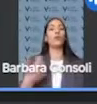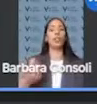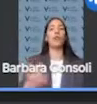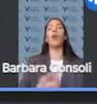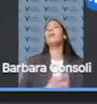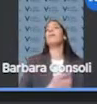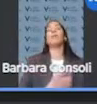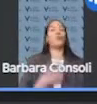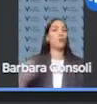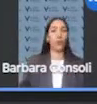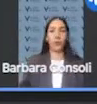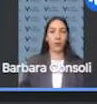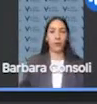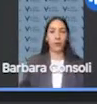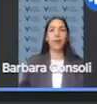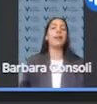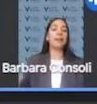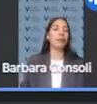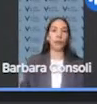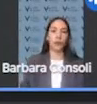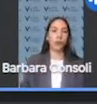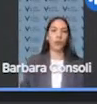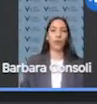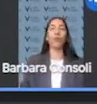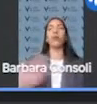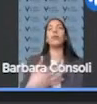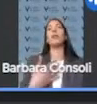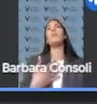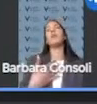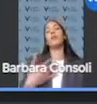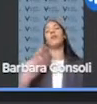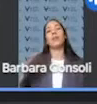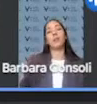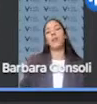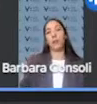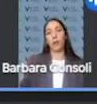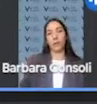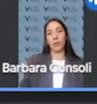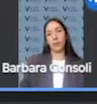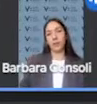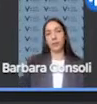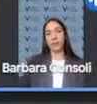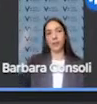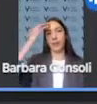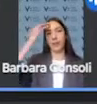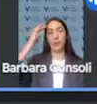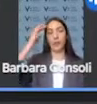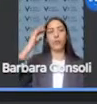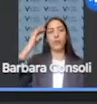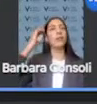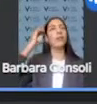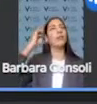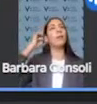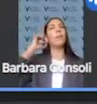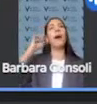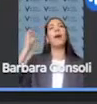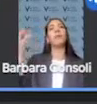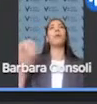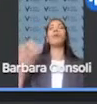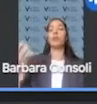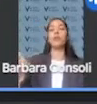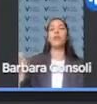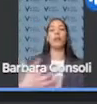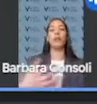non conoscevo nessuno dei miei colleghi, né tantomeno i professori, quindi non sapevo poi cosa mi aspettasse negli anni successivi,